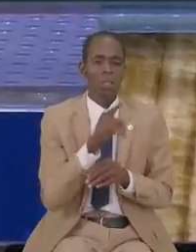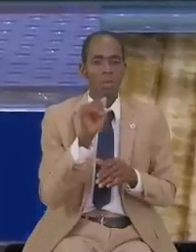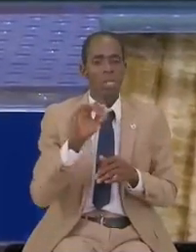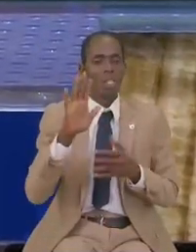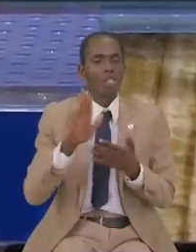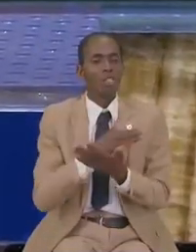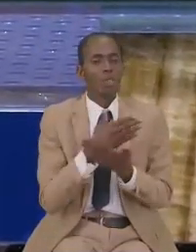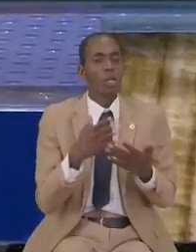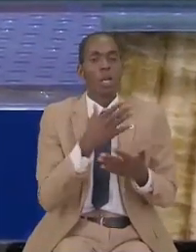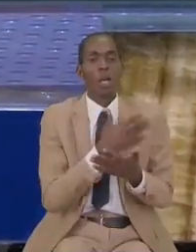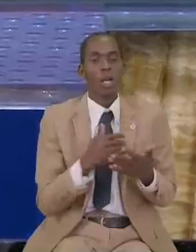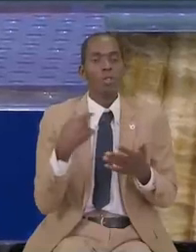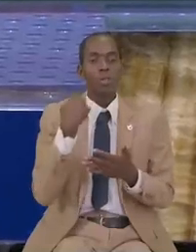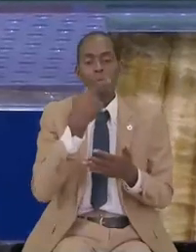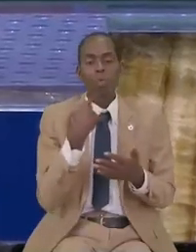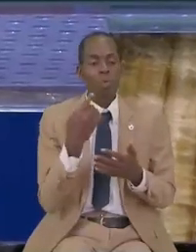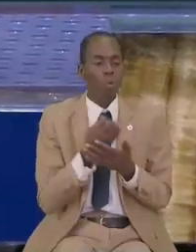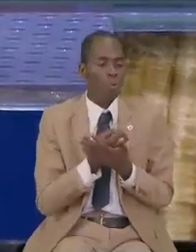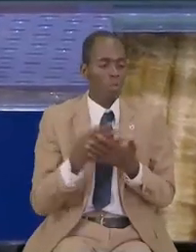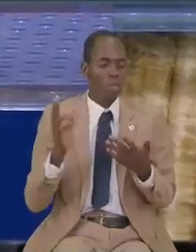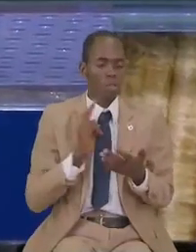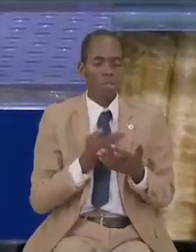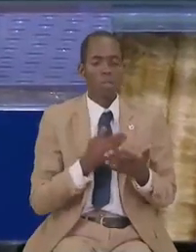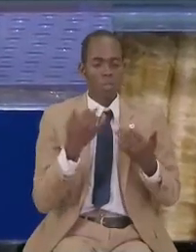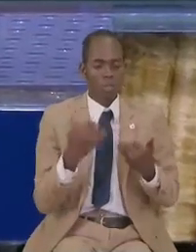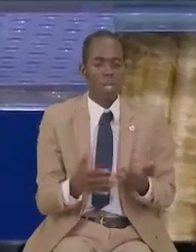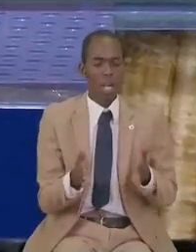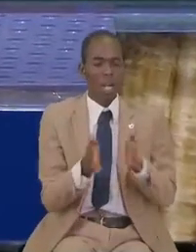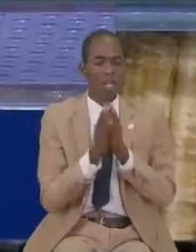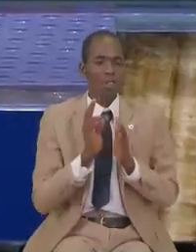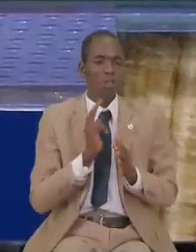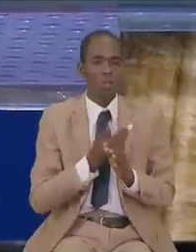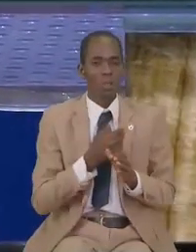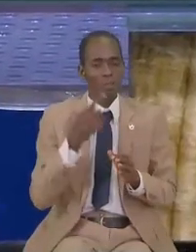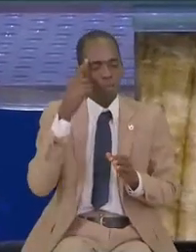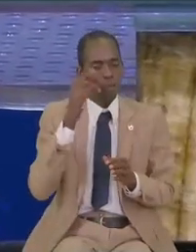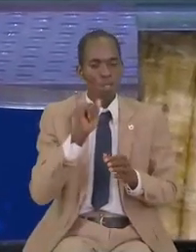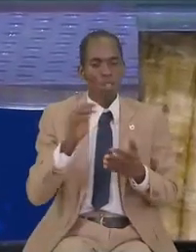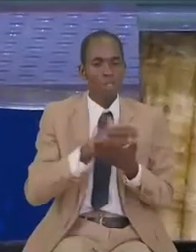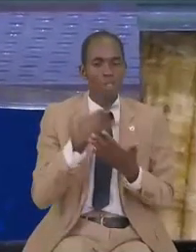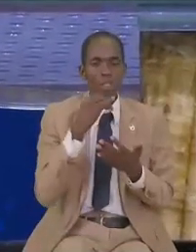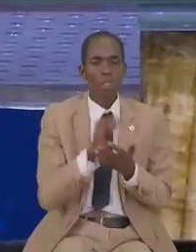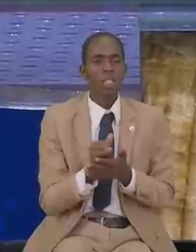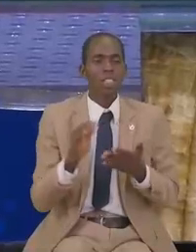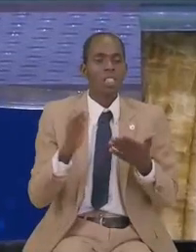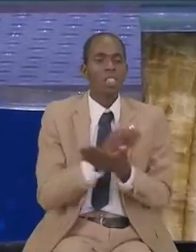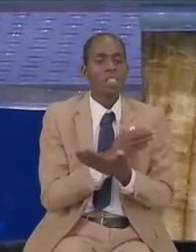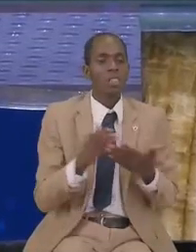ceux qui nous ont vaincus et nous demandaient des chansons et nos oppresseurs de la joie,